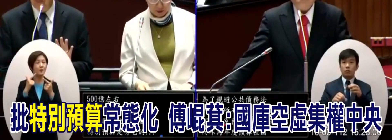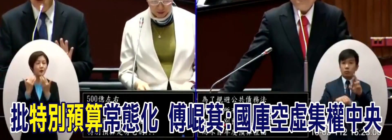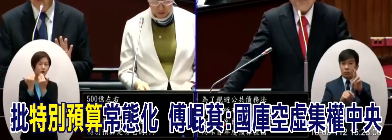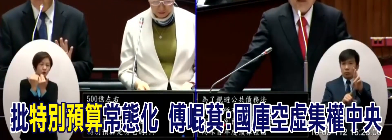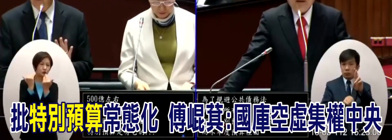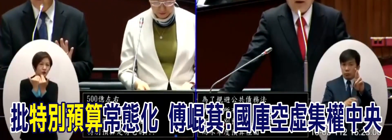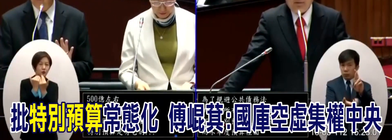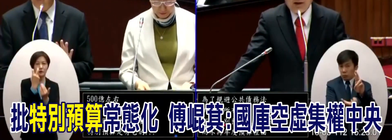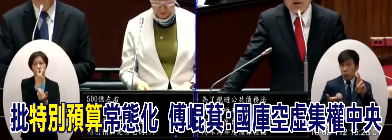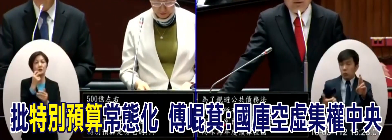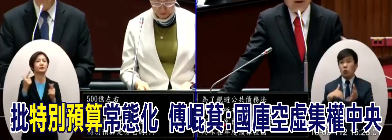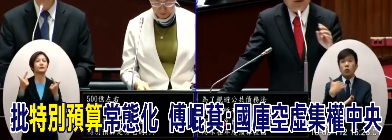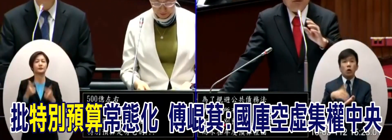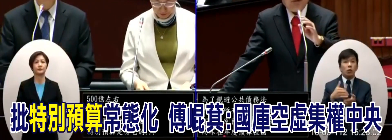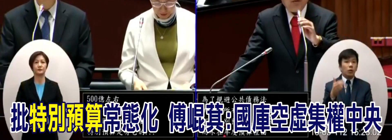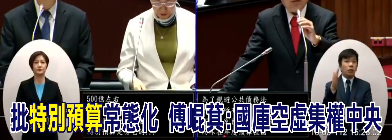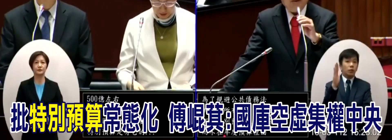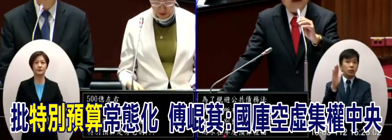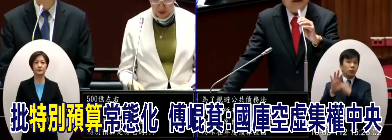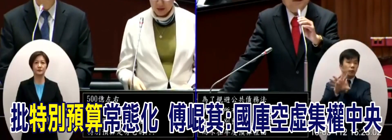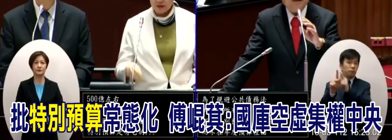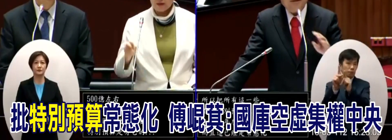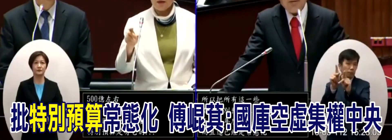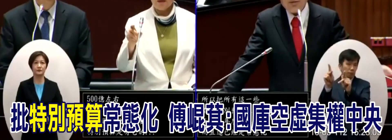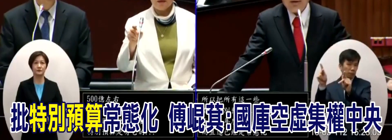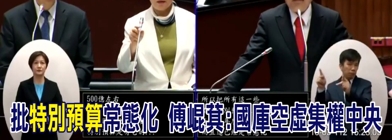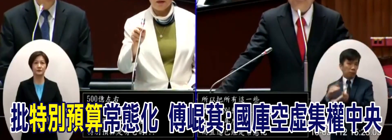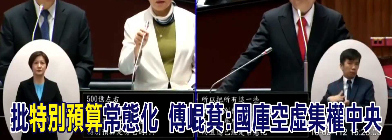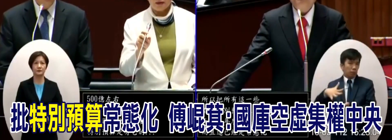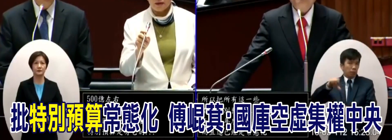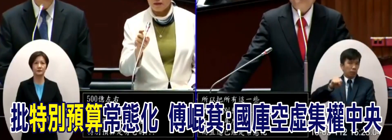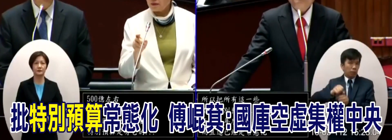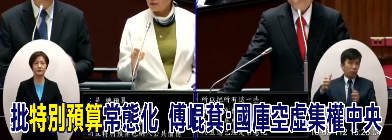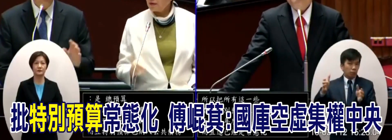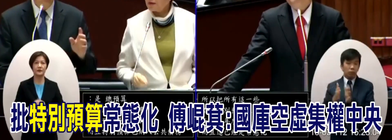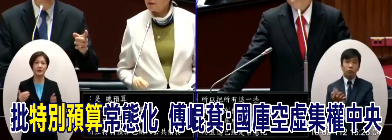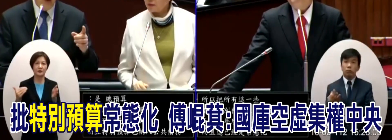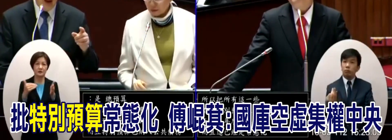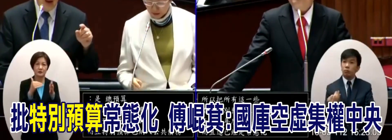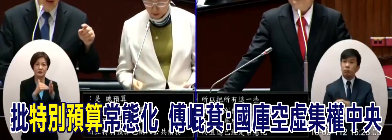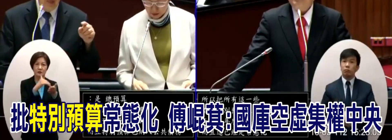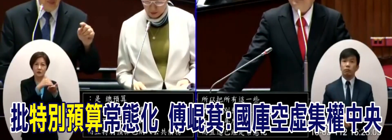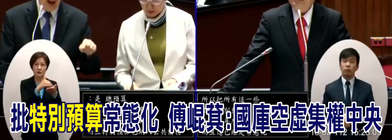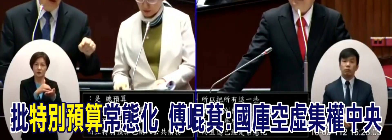没有回避。 到明年520，总共国债累积是多少？ 现在到